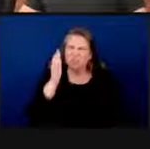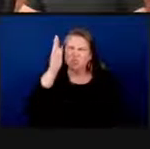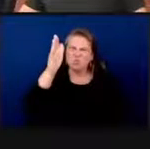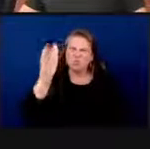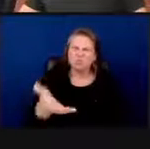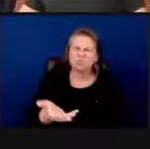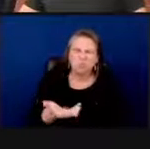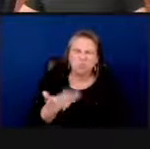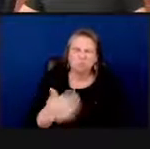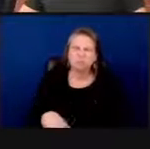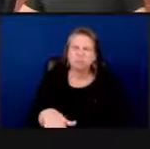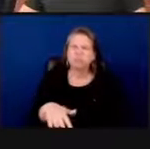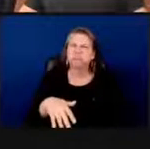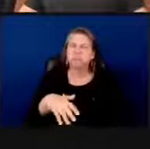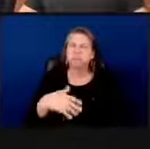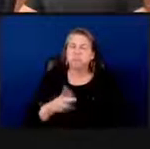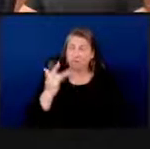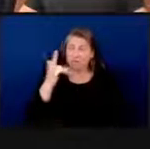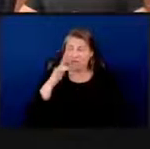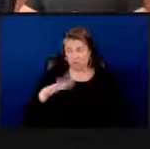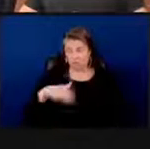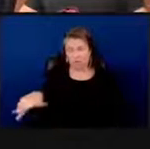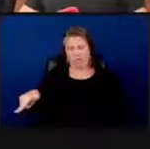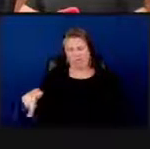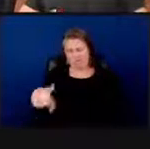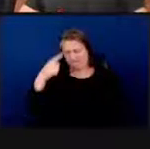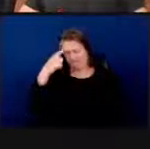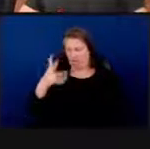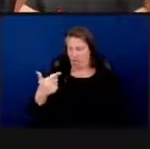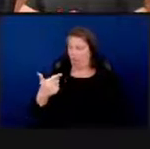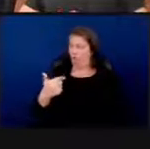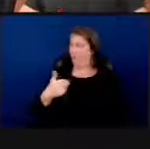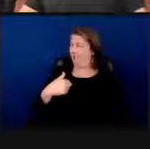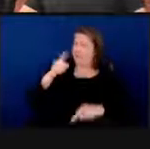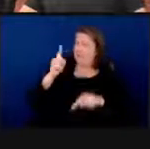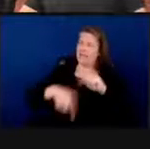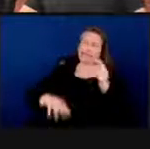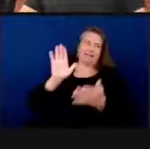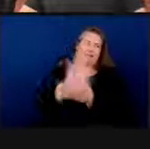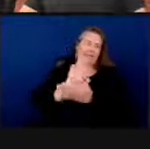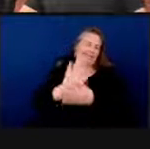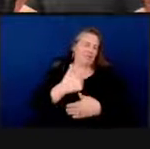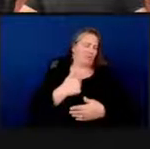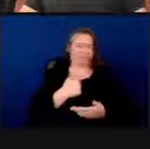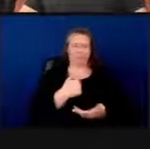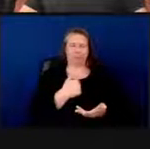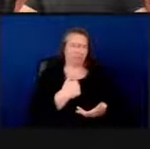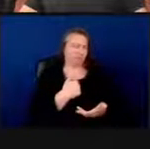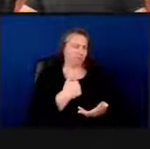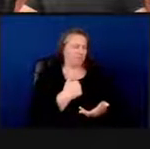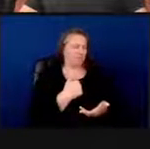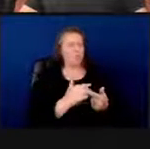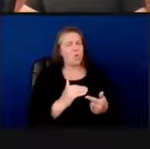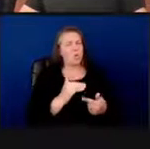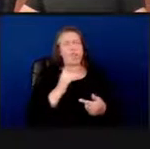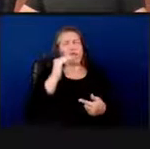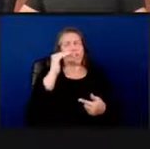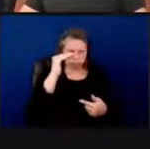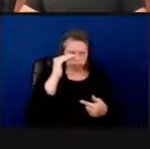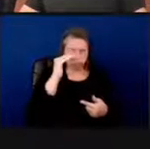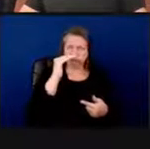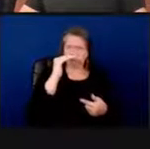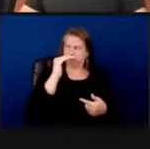فلدينا بعض الطلاب الذين يؤمنون، لأن هناك أحد أشخاص قال لهم إذا لم تذهبوا إلى